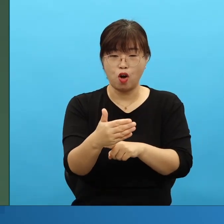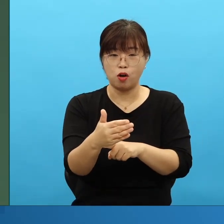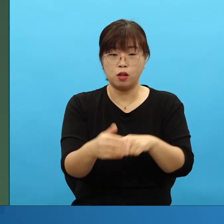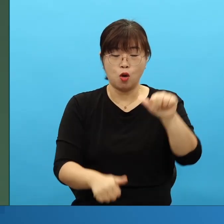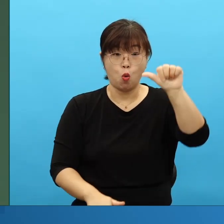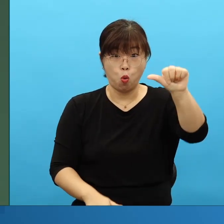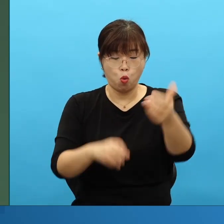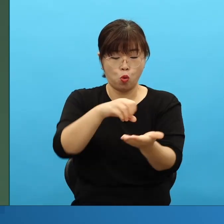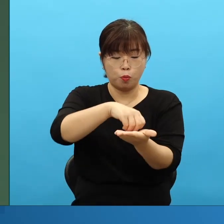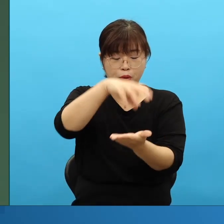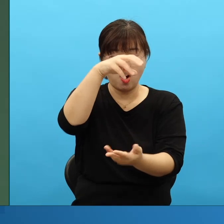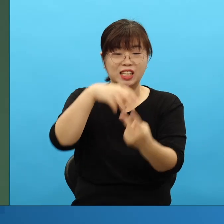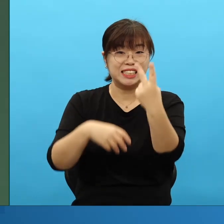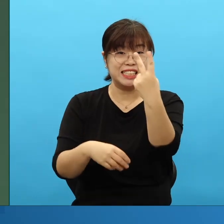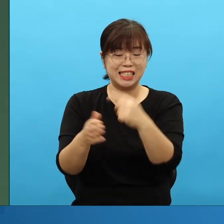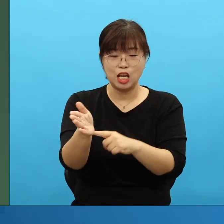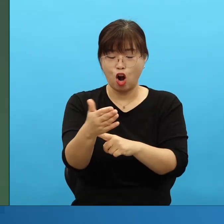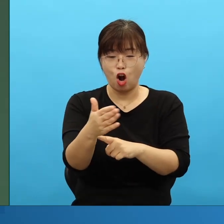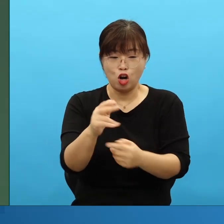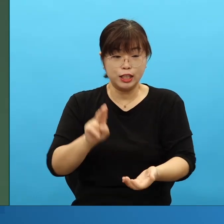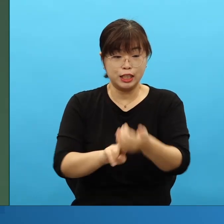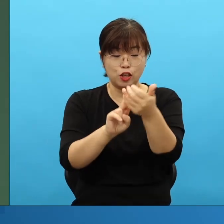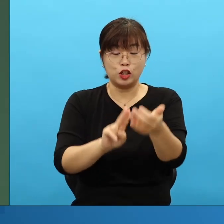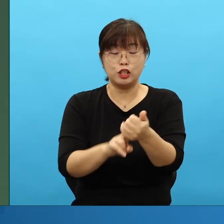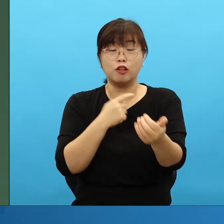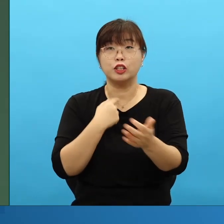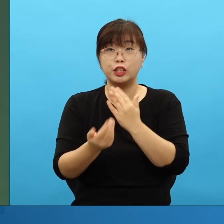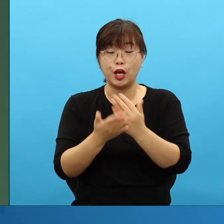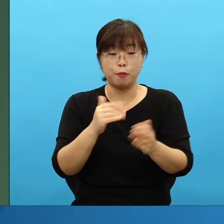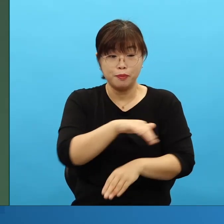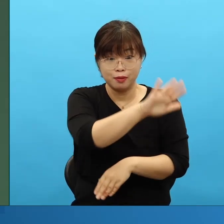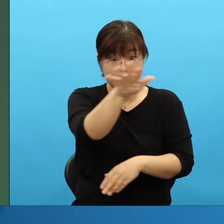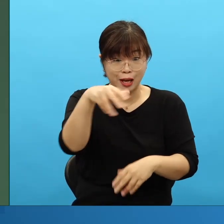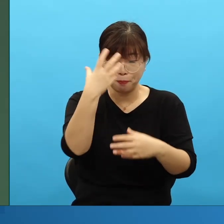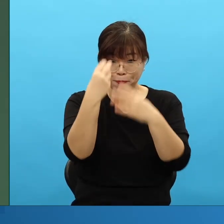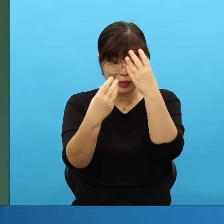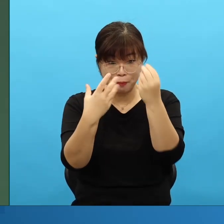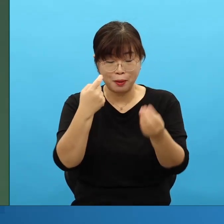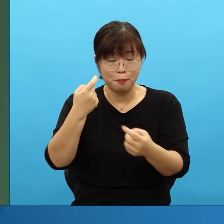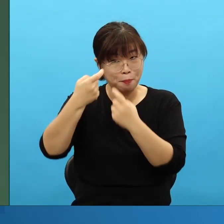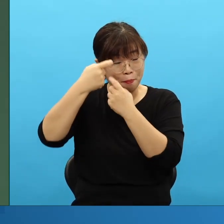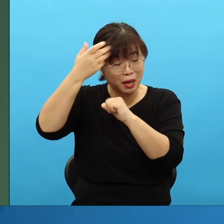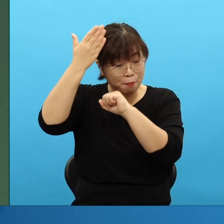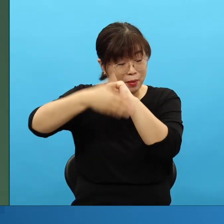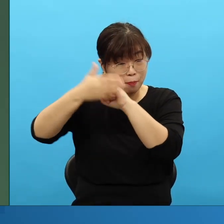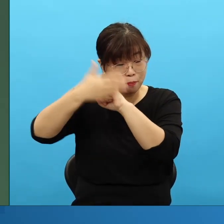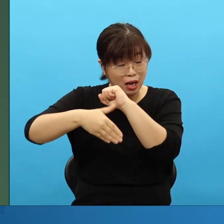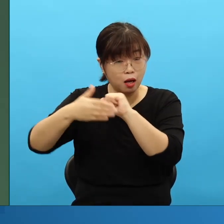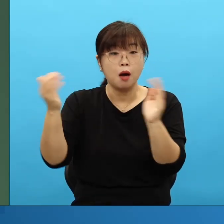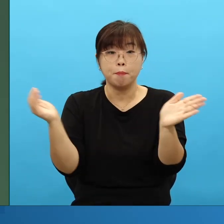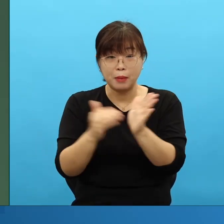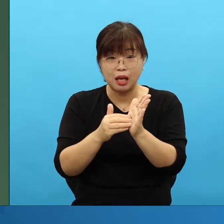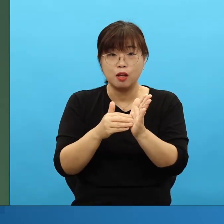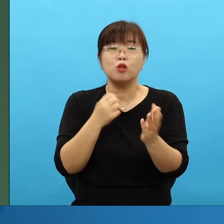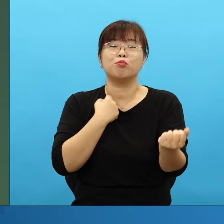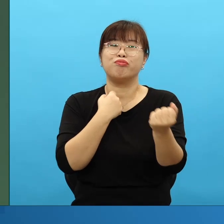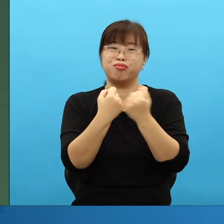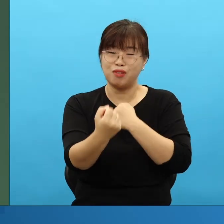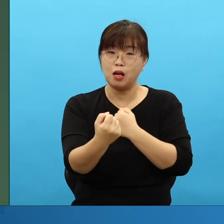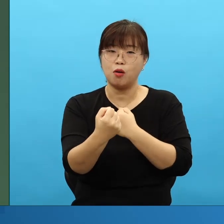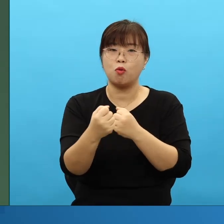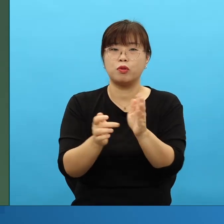소수가 남았는데 이 사람들이 세계 복음을 했단 말이에요. Just a small minority remained, but these were the people who were used for world evangelization.